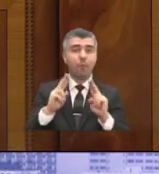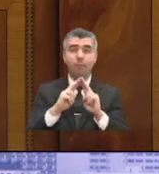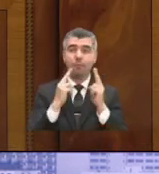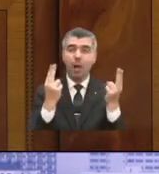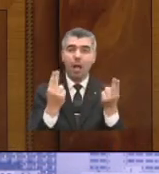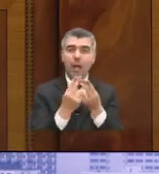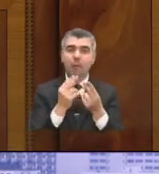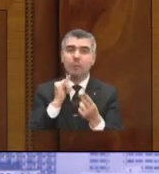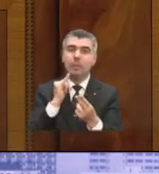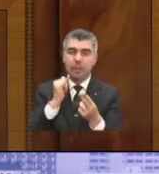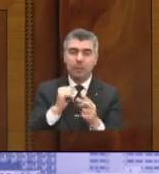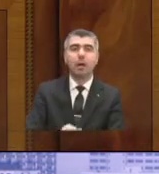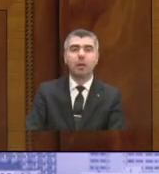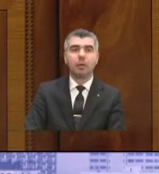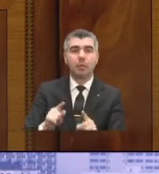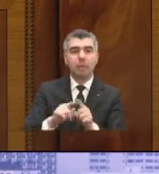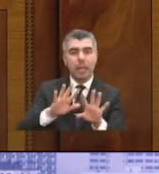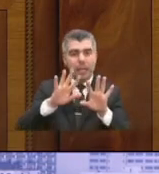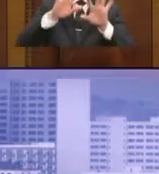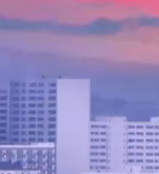بالمعيش اليومي للمواطن المغربي